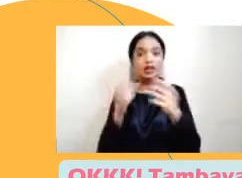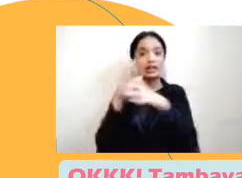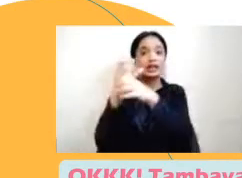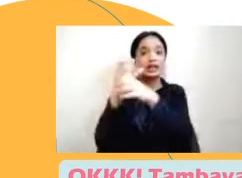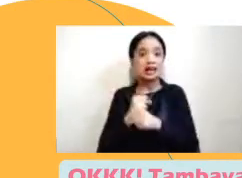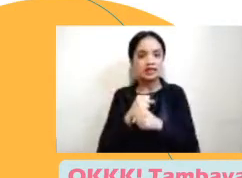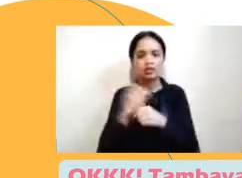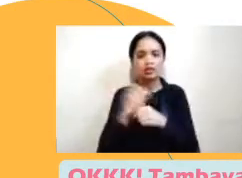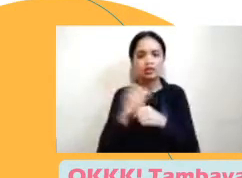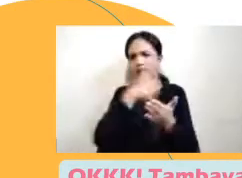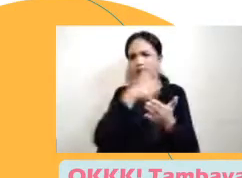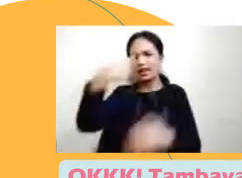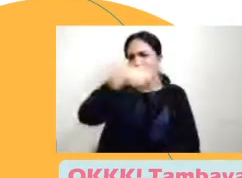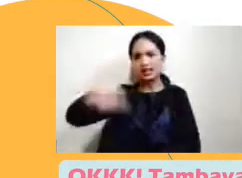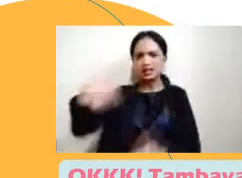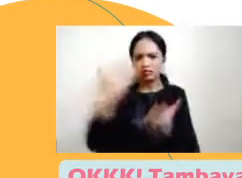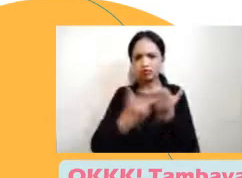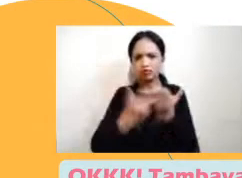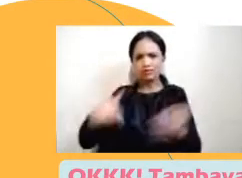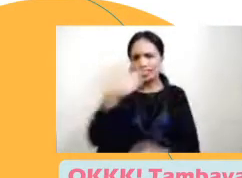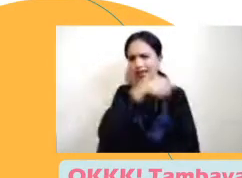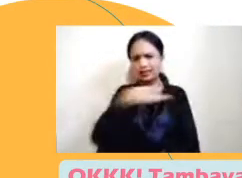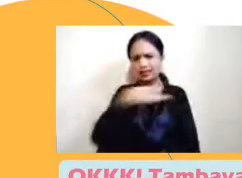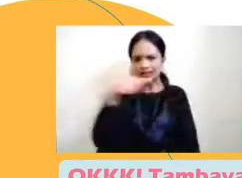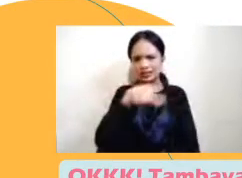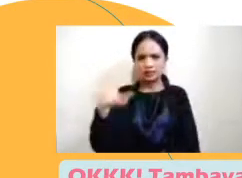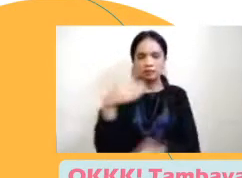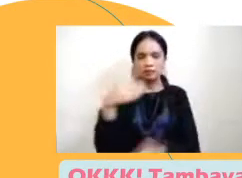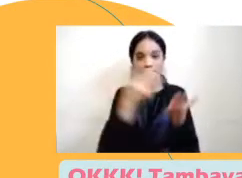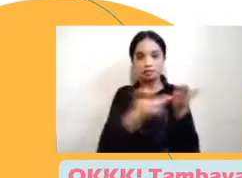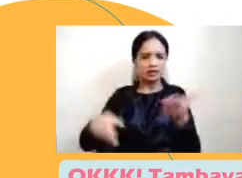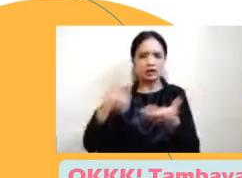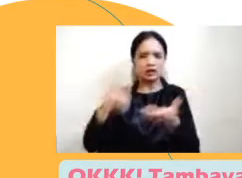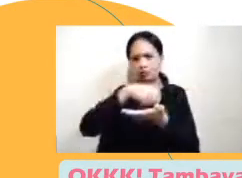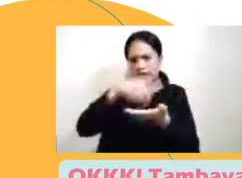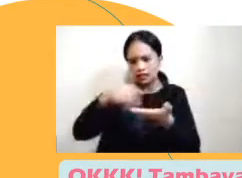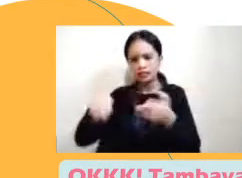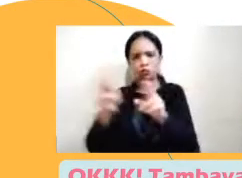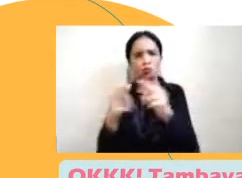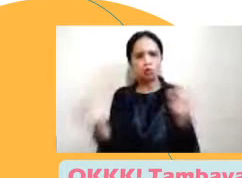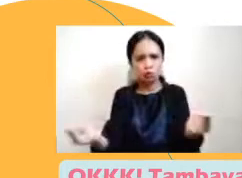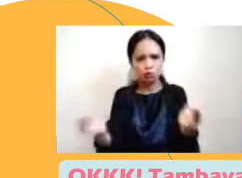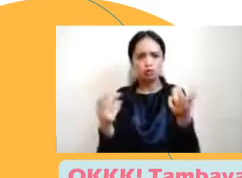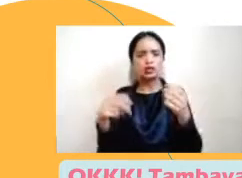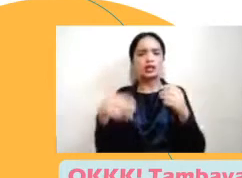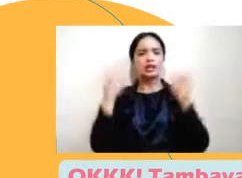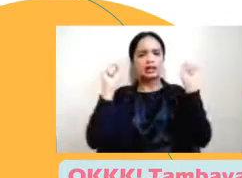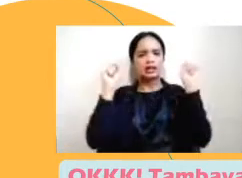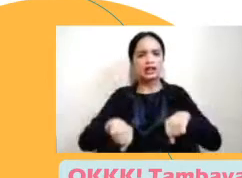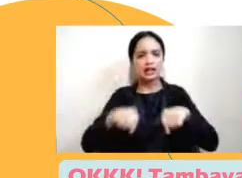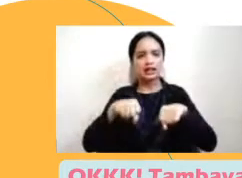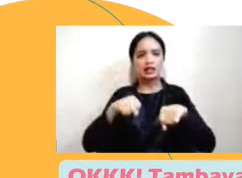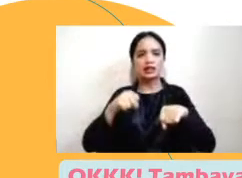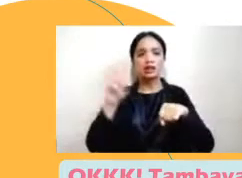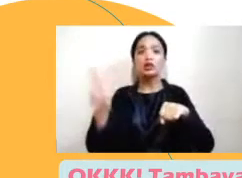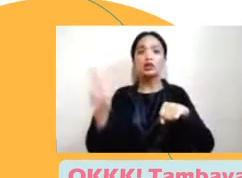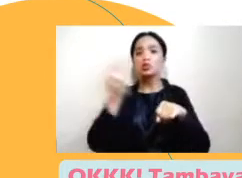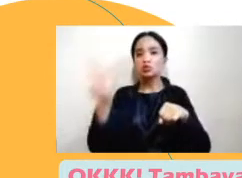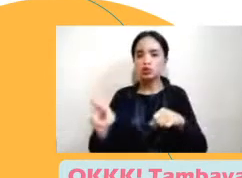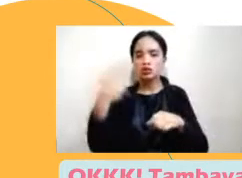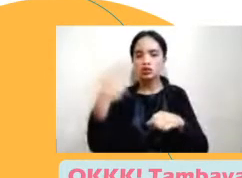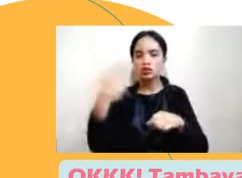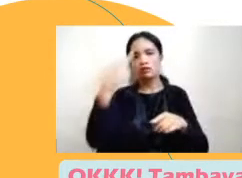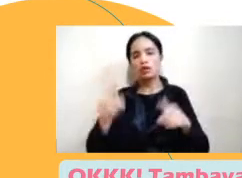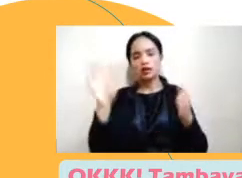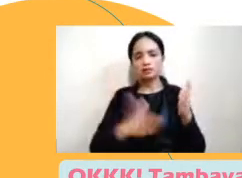anong object sa paligid nyo, lapis, notebook, kung ano man ang nasa paligid nyo, na pwede nyo gamiting musical